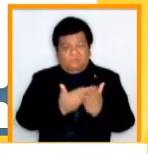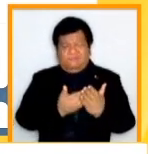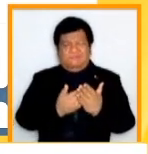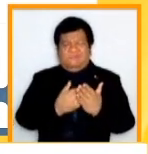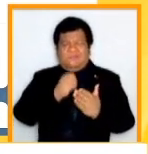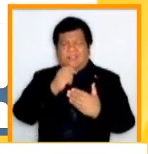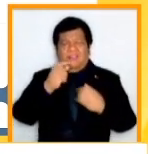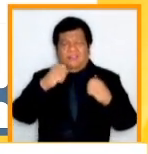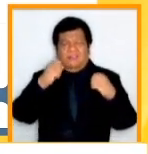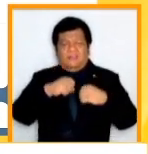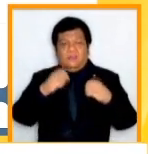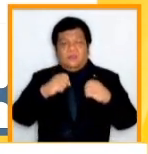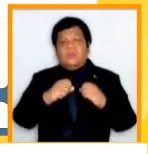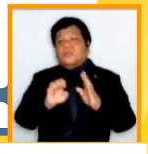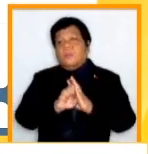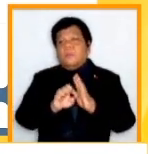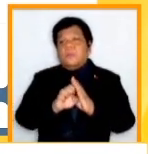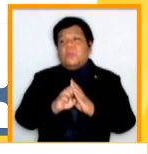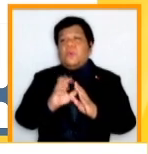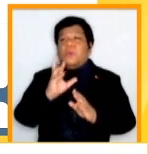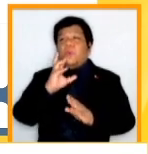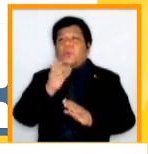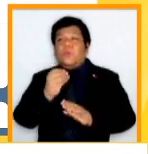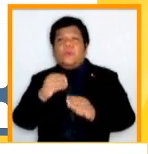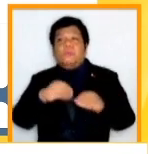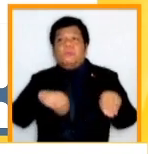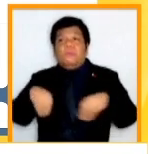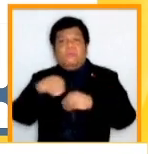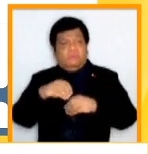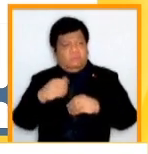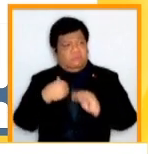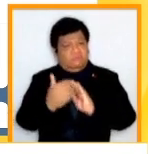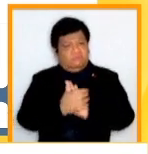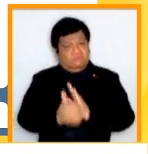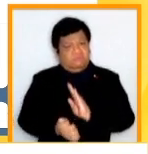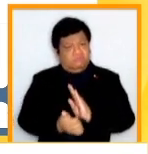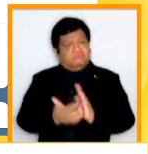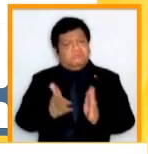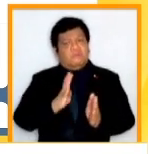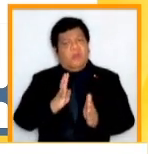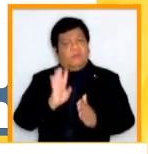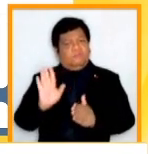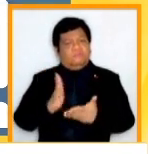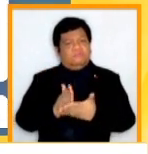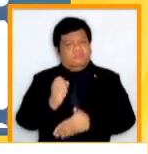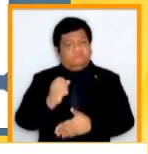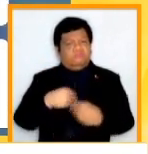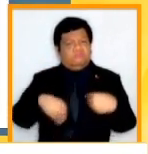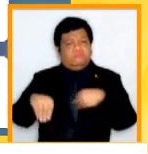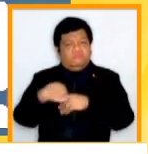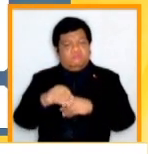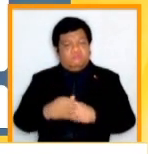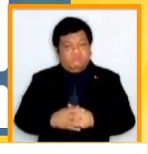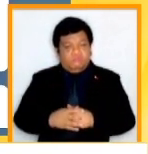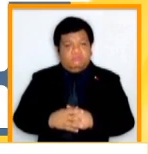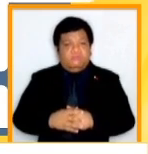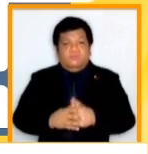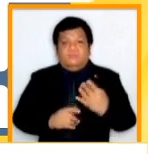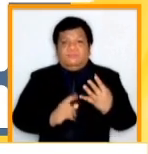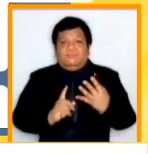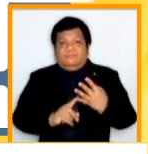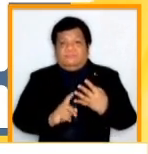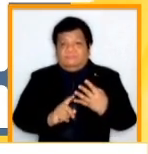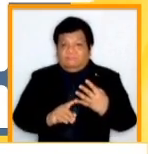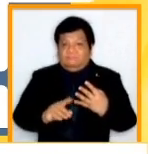kaalaman at kakayahan naman daw ang papalit na kandidato, ay karapatan niyang humalili. Ang sabi naman ni Maureen Sanchez, sa mga dapat